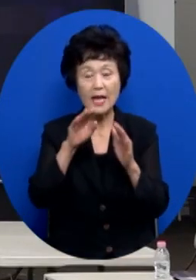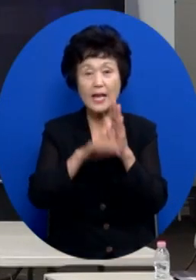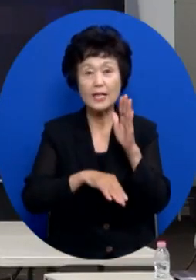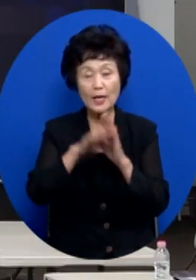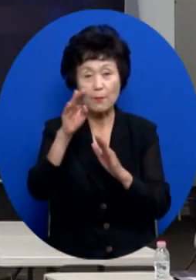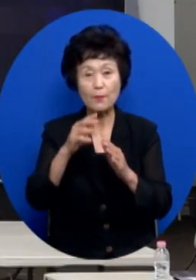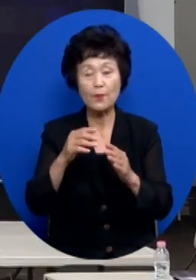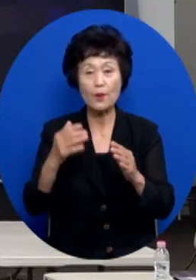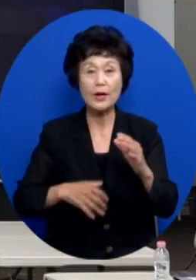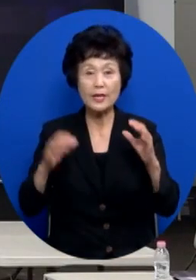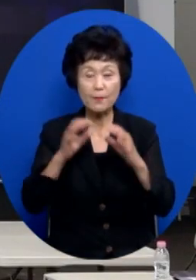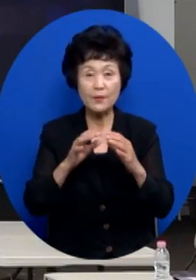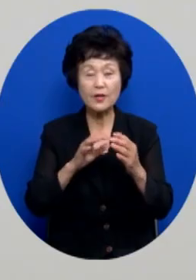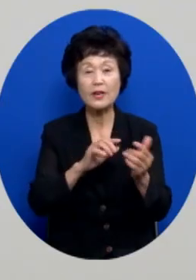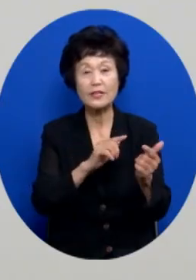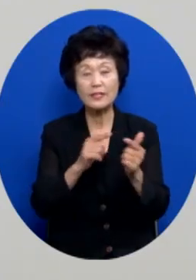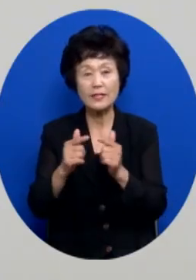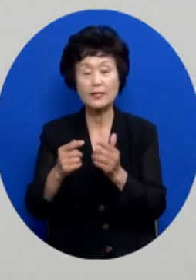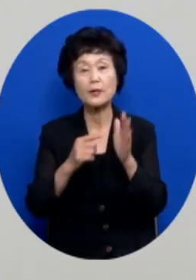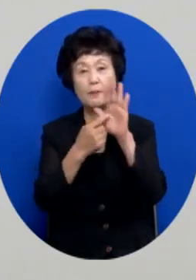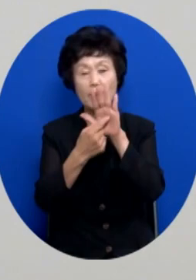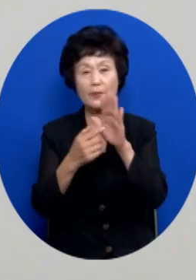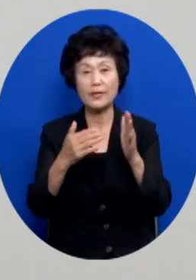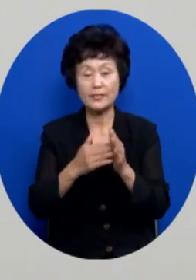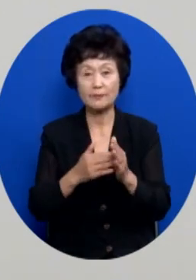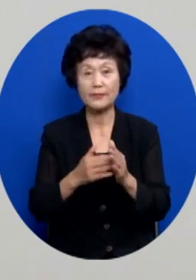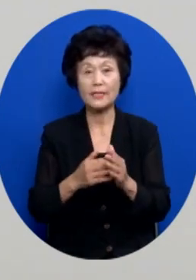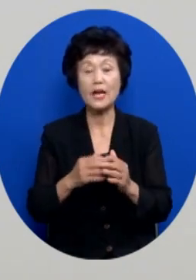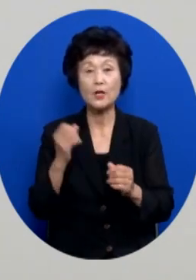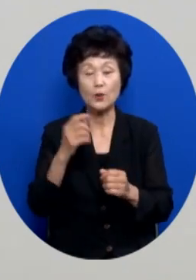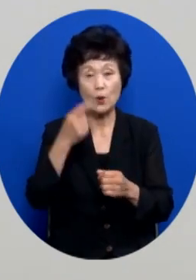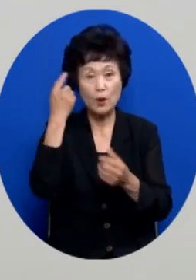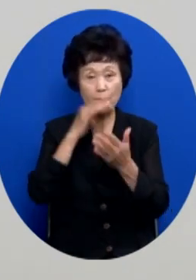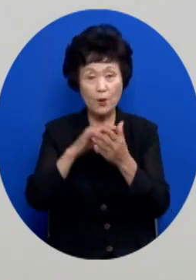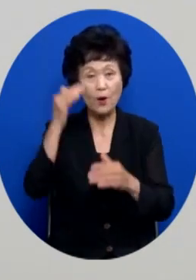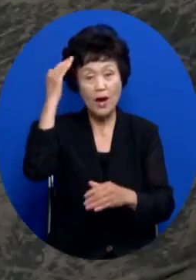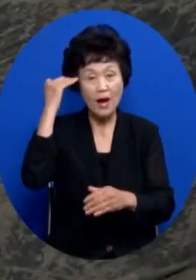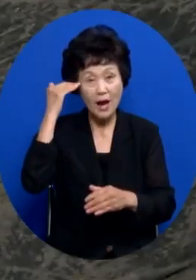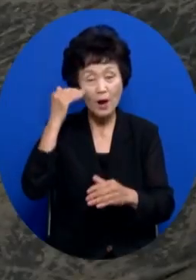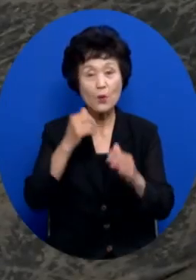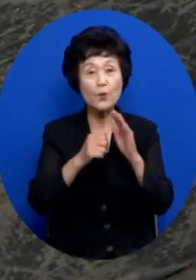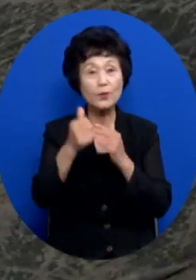방안을 주제로 발제했습니다. 이어진 좌담회에서는 평화한국